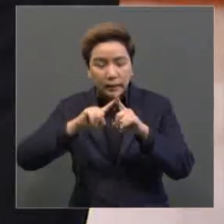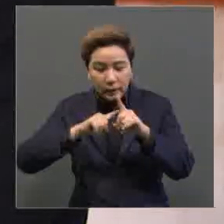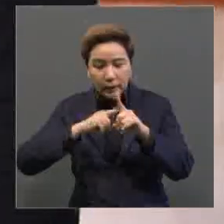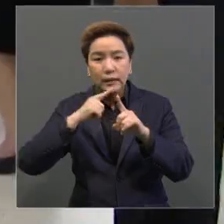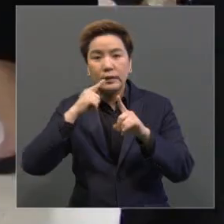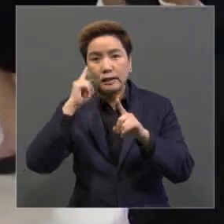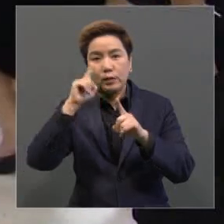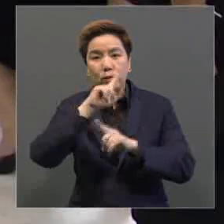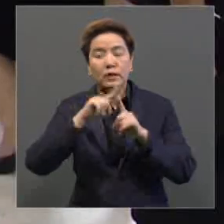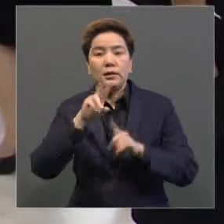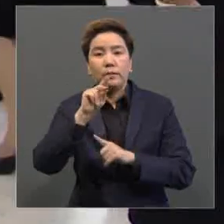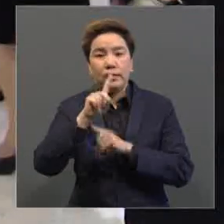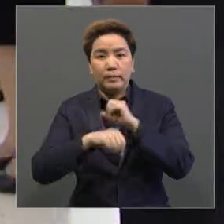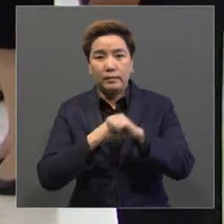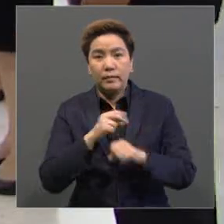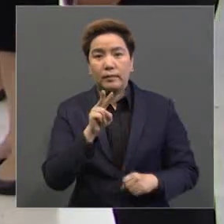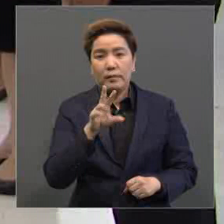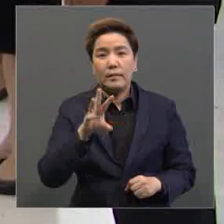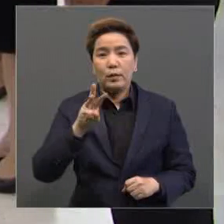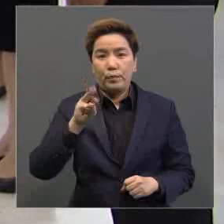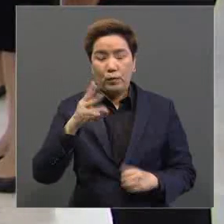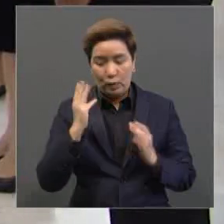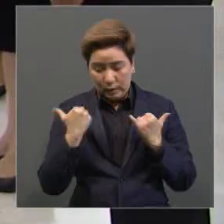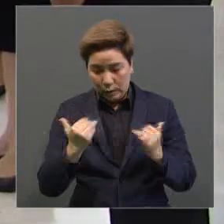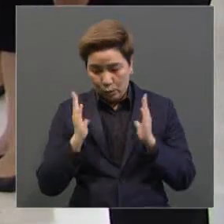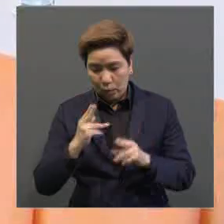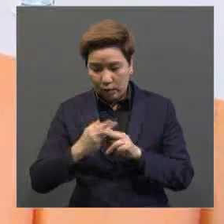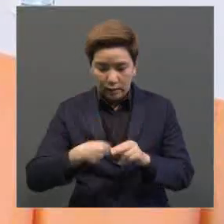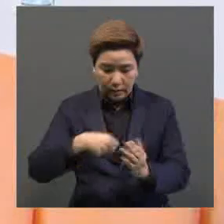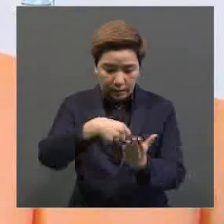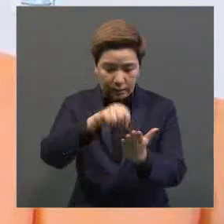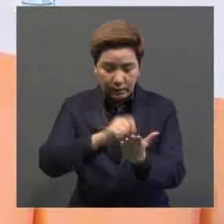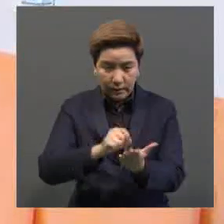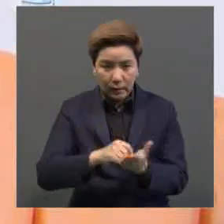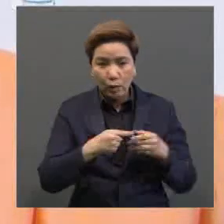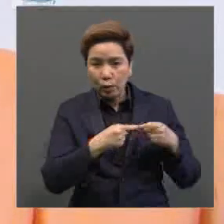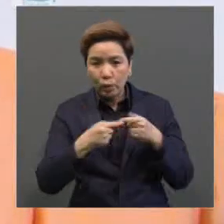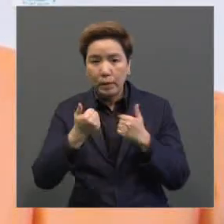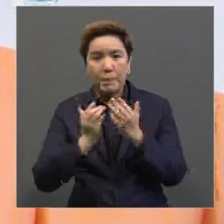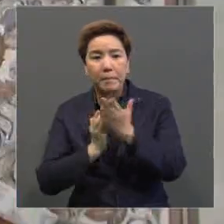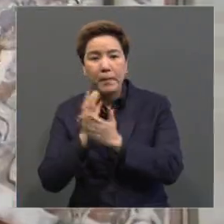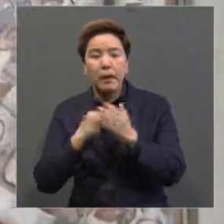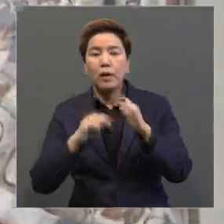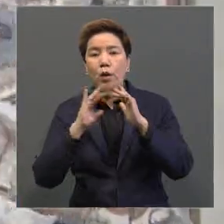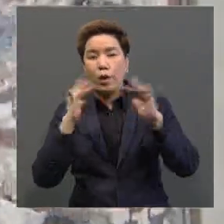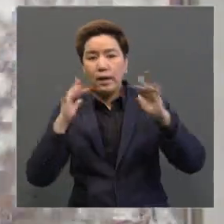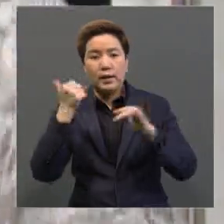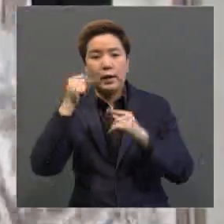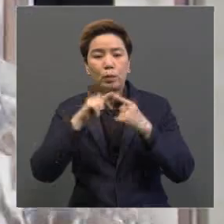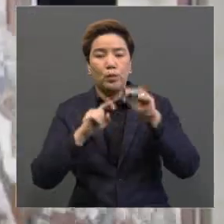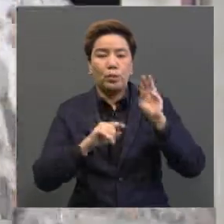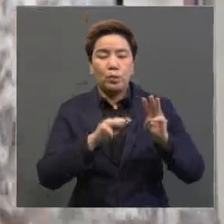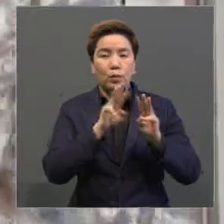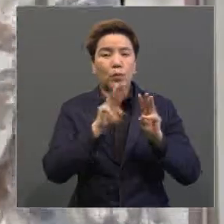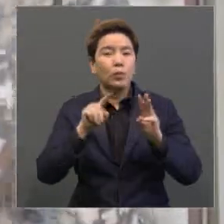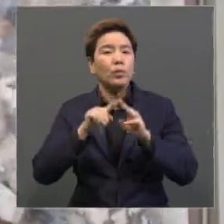มกราคม2566ทั้งนี้ประชาชนสามารถลงนามถวายพระพรต่อเนื่องผ่านระบบออนไลน์ที่เว็บ